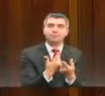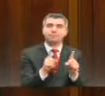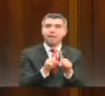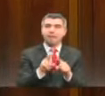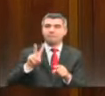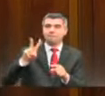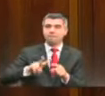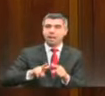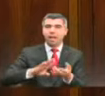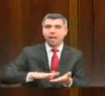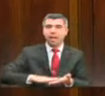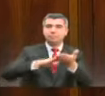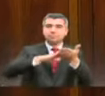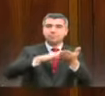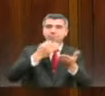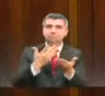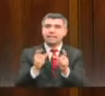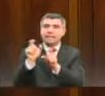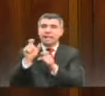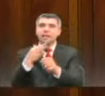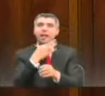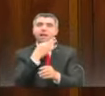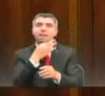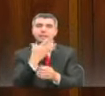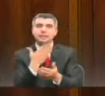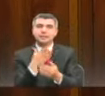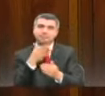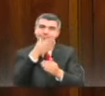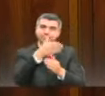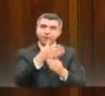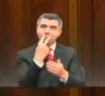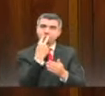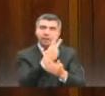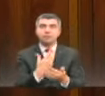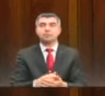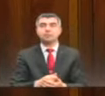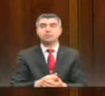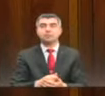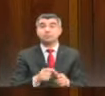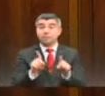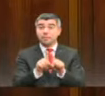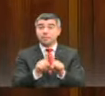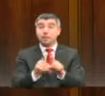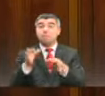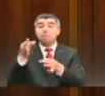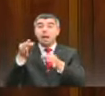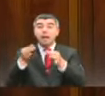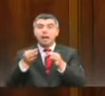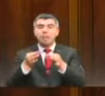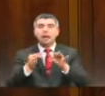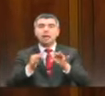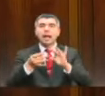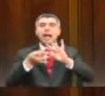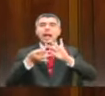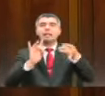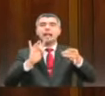الخدمات المقدمة للمرتفقين وتسهيل الولوج إليها في أفق تحقيق المحكمة الرقمية.